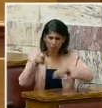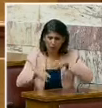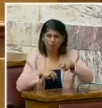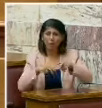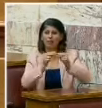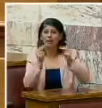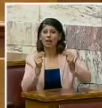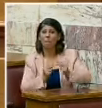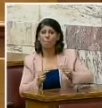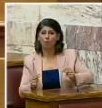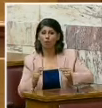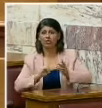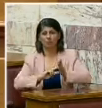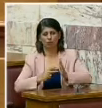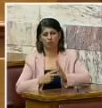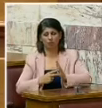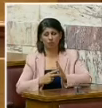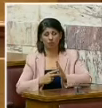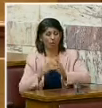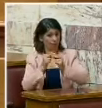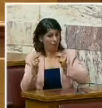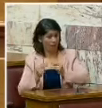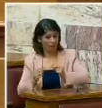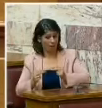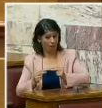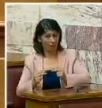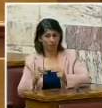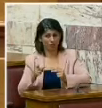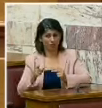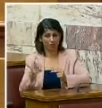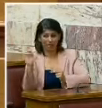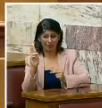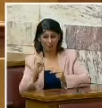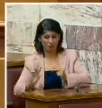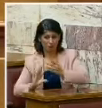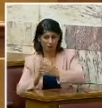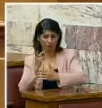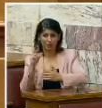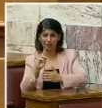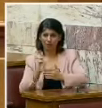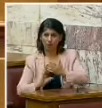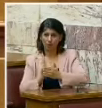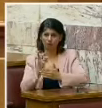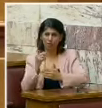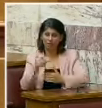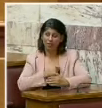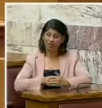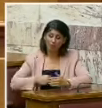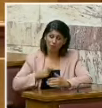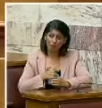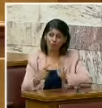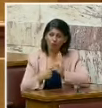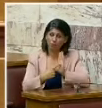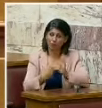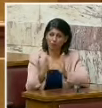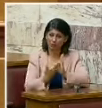απόδοση της οικονομίας. Η απόδοση της οικονομίας είναι ο ρυθμός ανάπτυξης. Ο ρυθμός ανάπτυξης είναι θλιβερός. Σας παρουσίασα τα στοιχεία